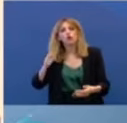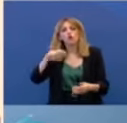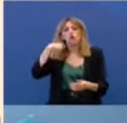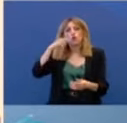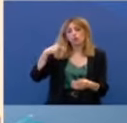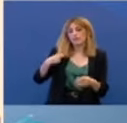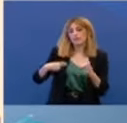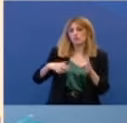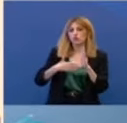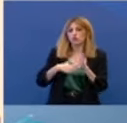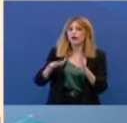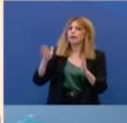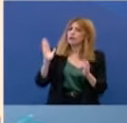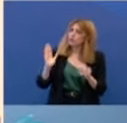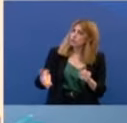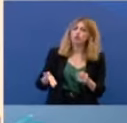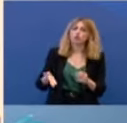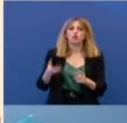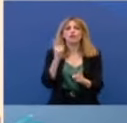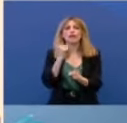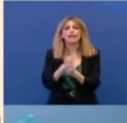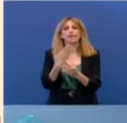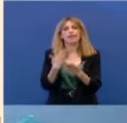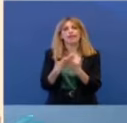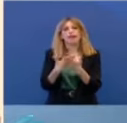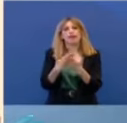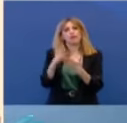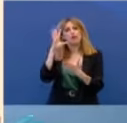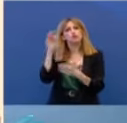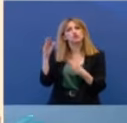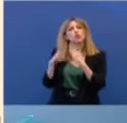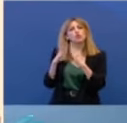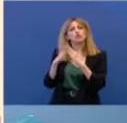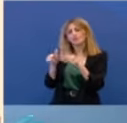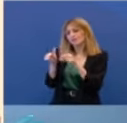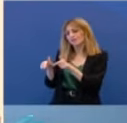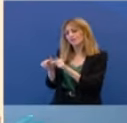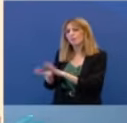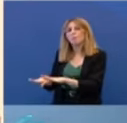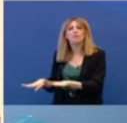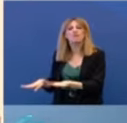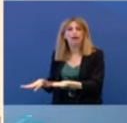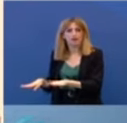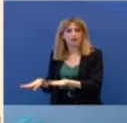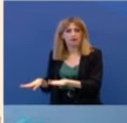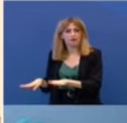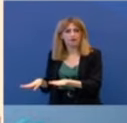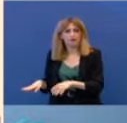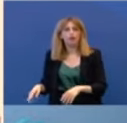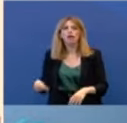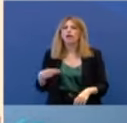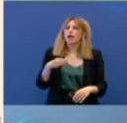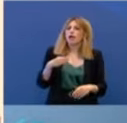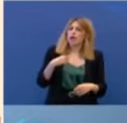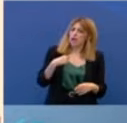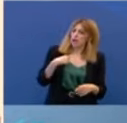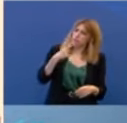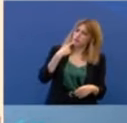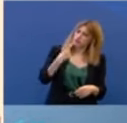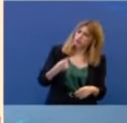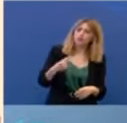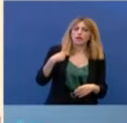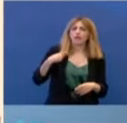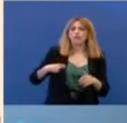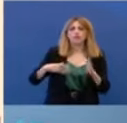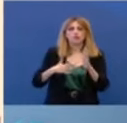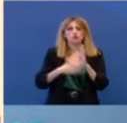και αυστηρά μόνο για αυτές τις ημέρες. Μπορούν δηλαδή, επειδή έχουμε δώσει τη δυνατότητα στους δημόσιους υπαλλήλους να κάνουν χρήση